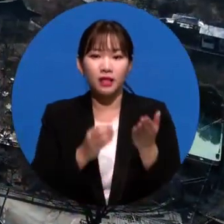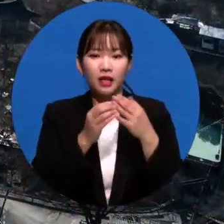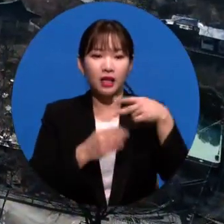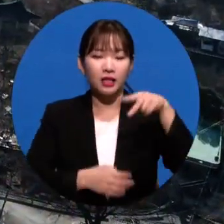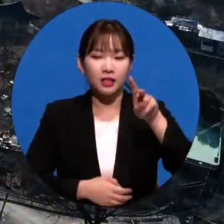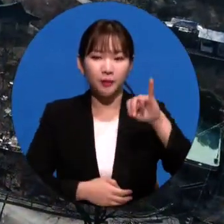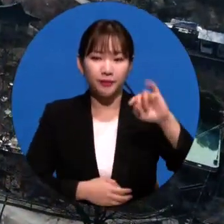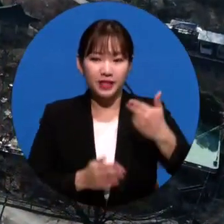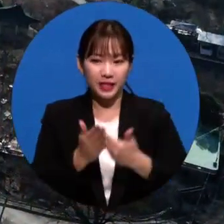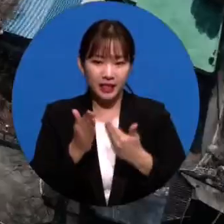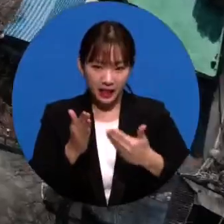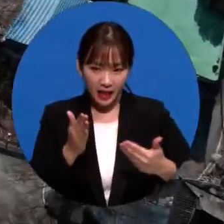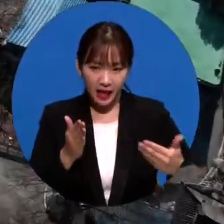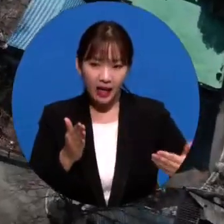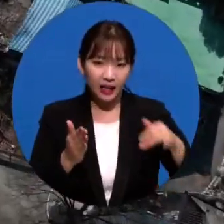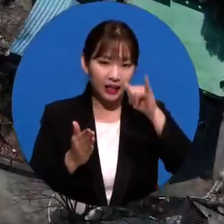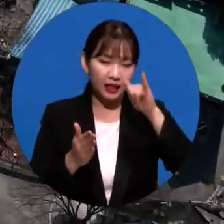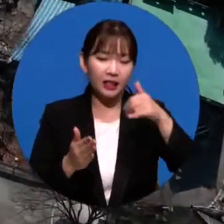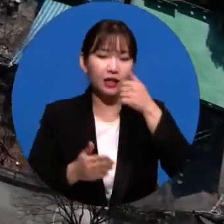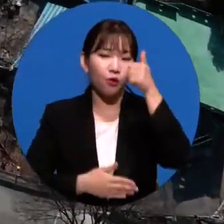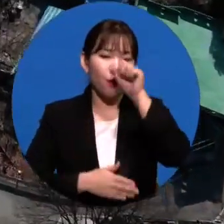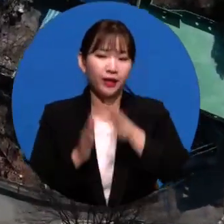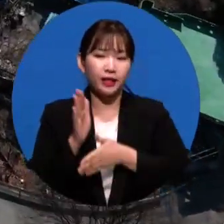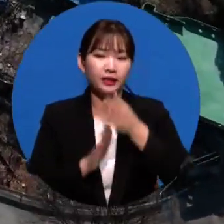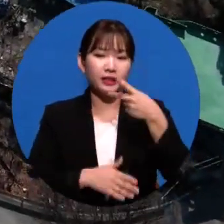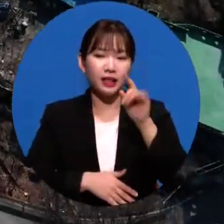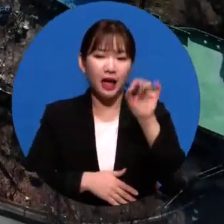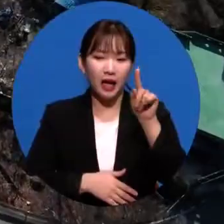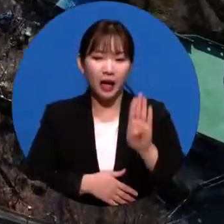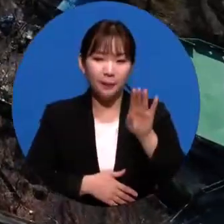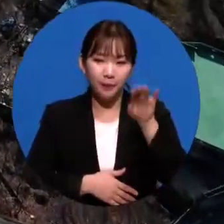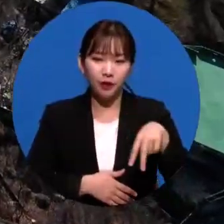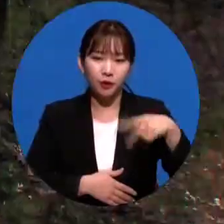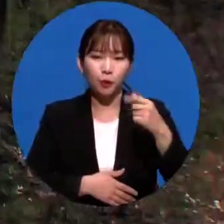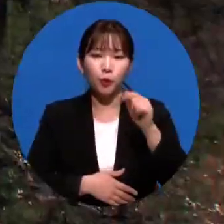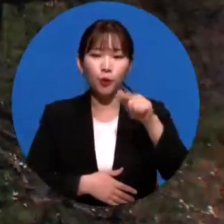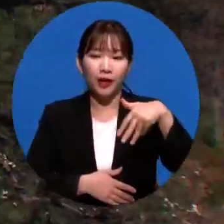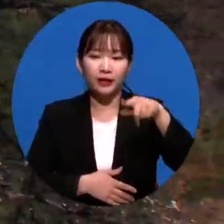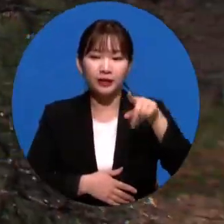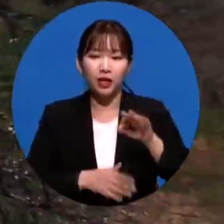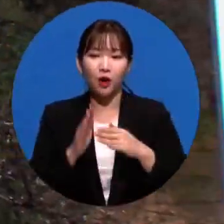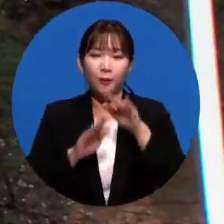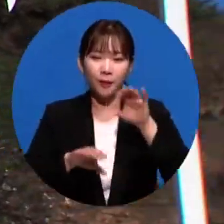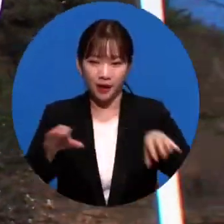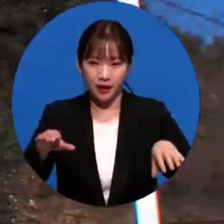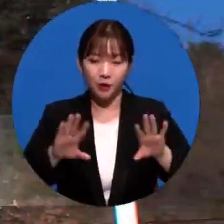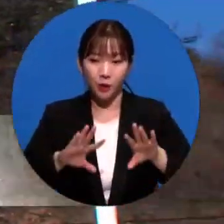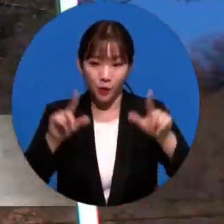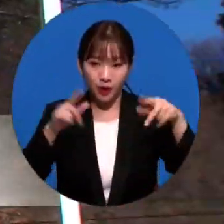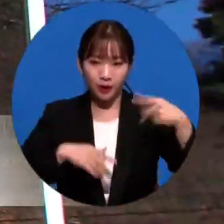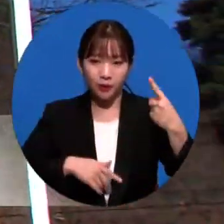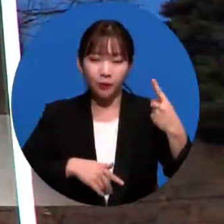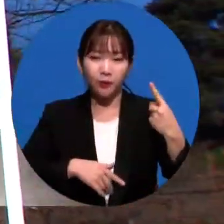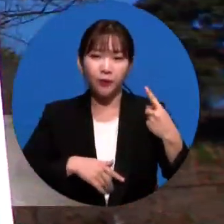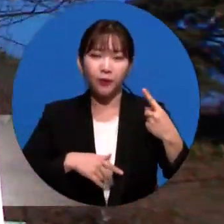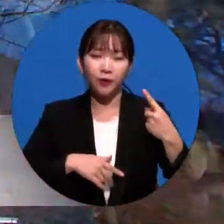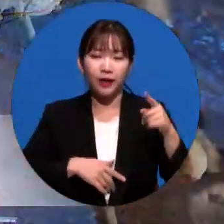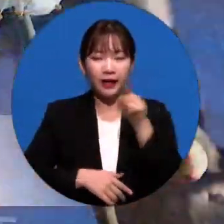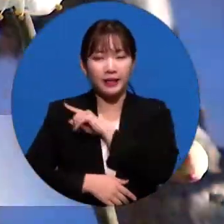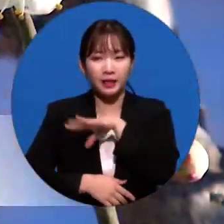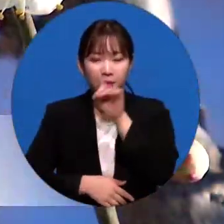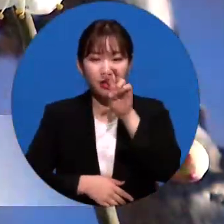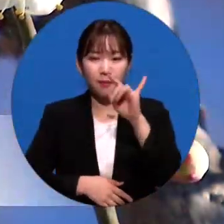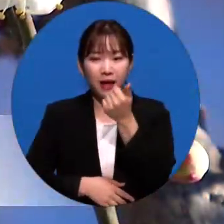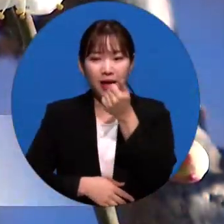섬진강 물줄기가 감싸는 광양시 다한면의 소학정 마을입니다. 올해도 어김없이 전국에서 가장 먼저